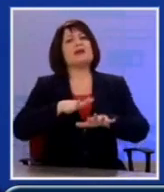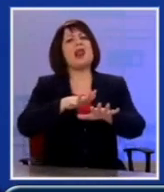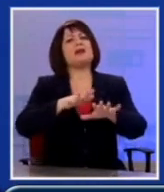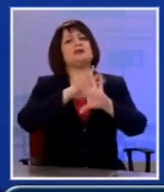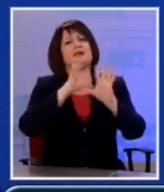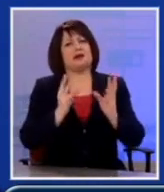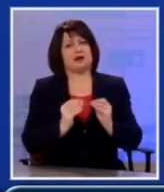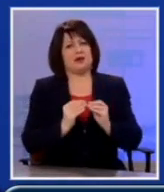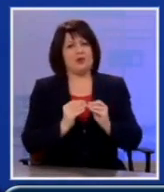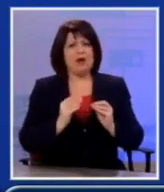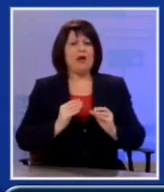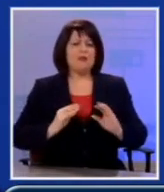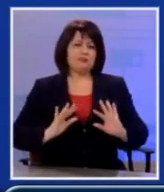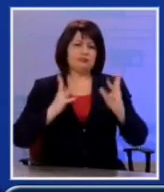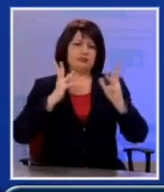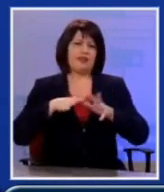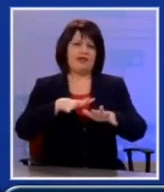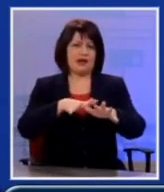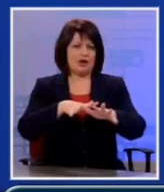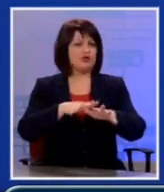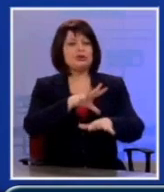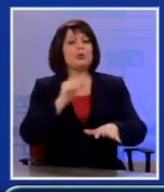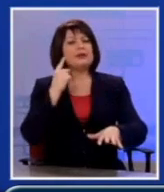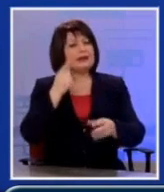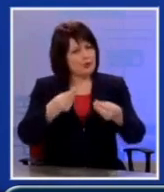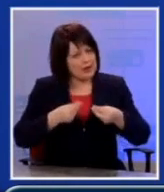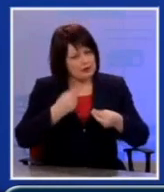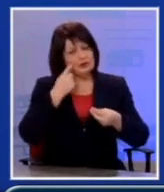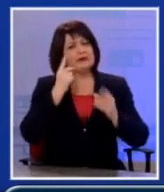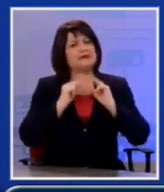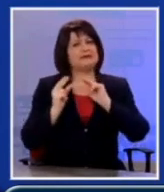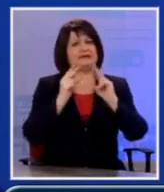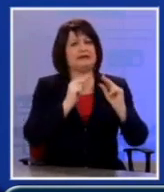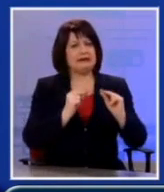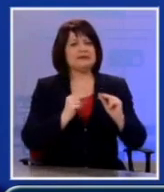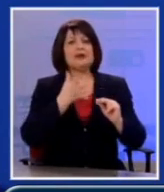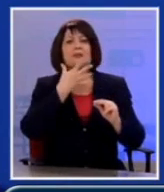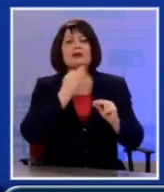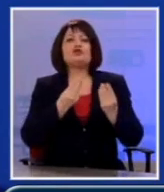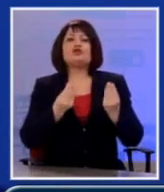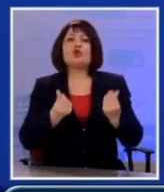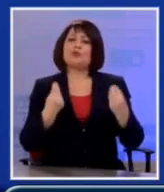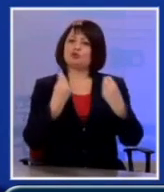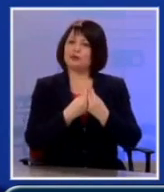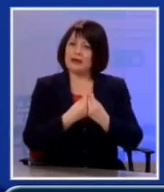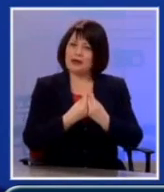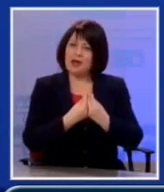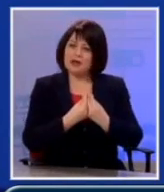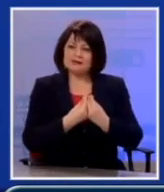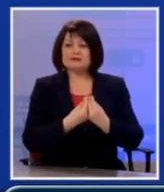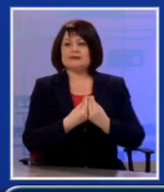μέσα από την διαδήλωση. Και νομίζω ότι αυτό είναι ένας προσήκον τρόπος για